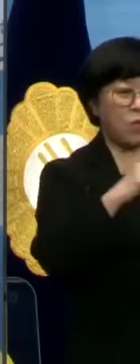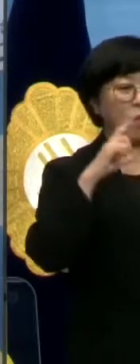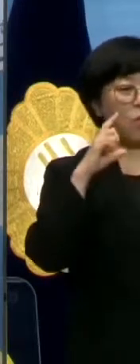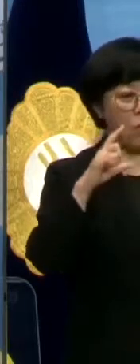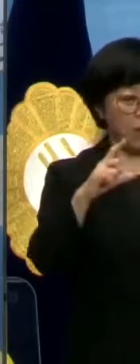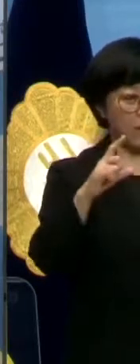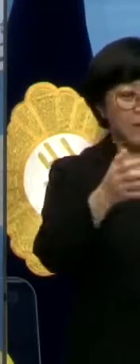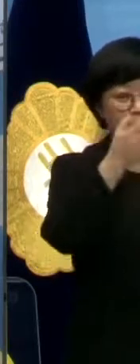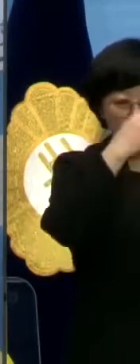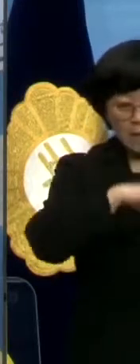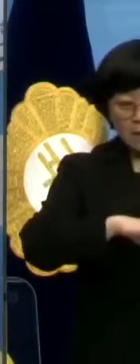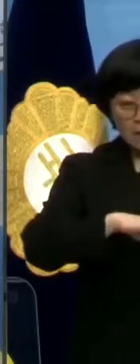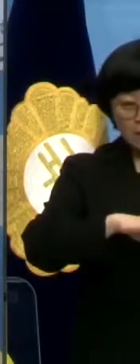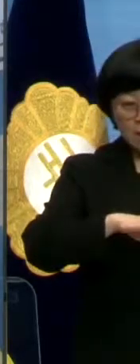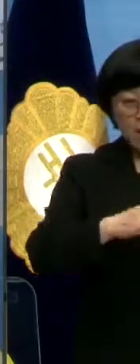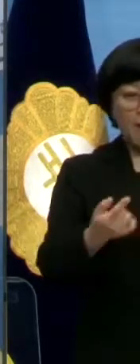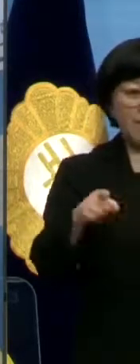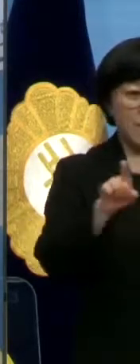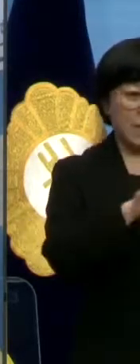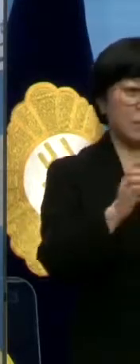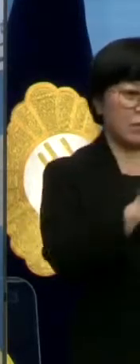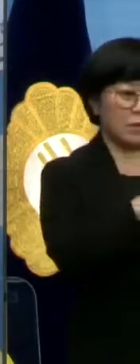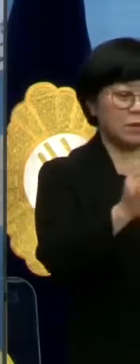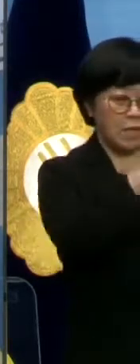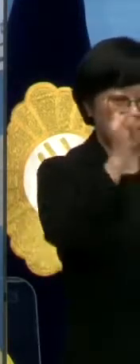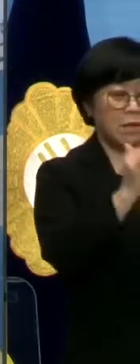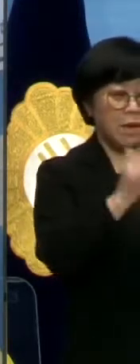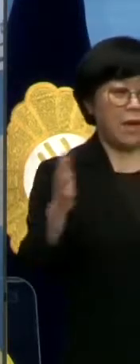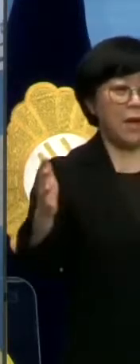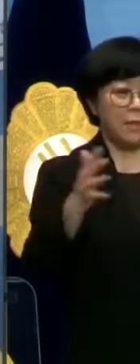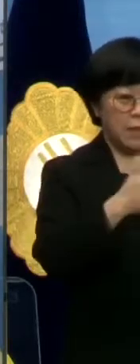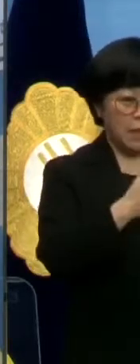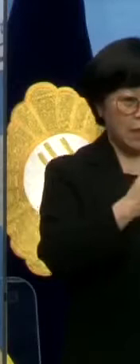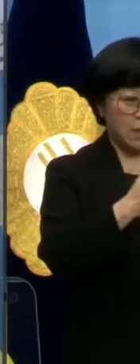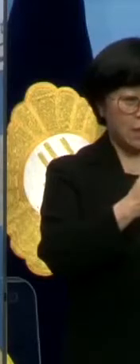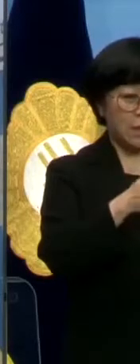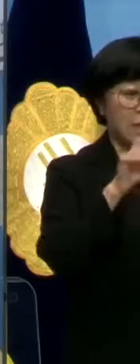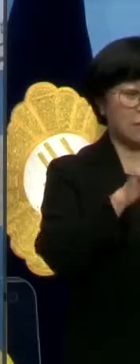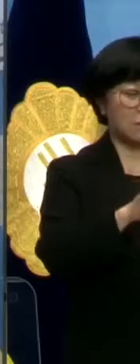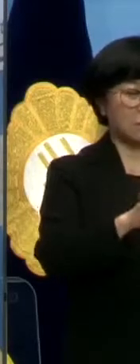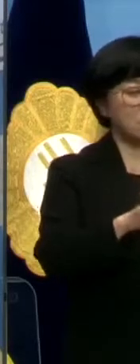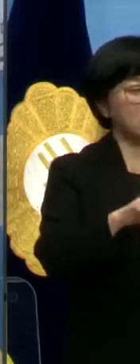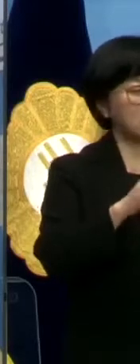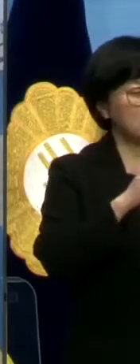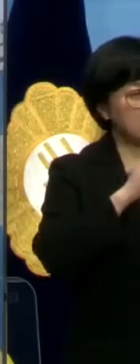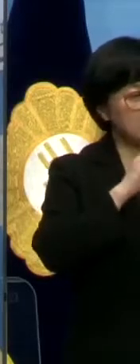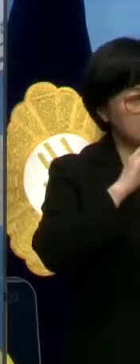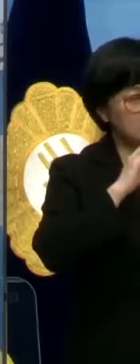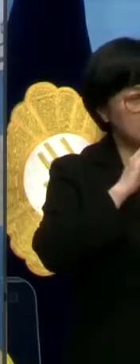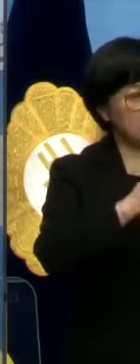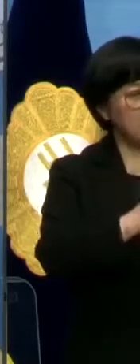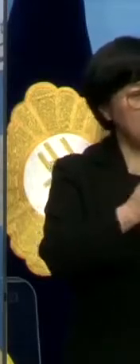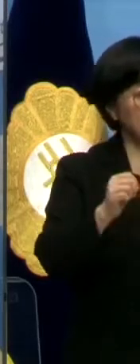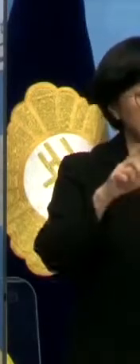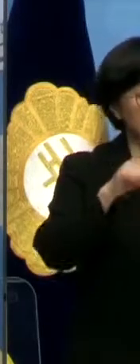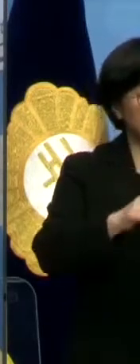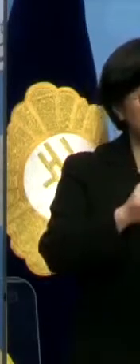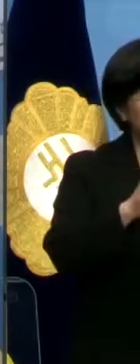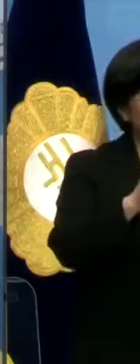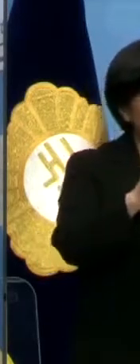공포하고 이익을 공유하는 사회적 합의를 이끌어내는데 얼마나 많은 시간이